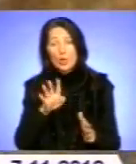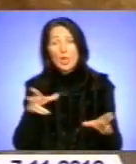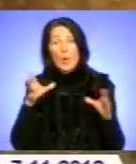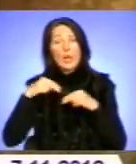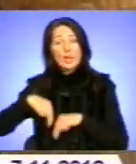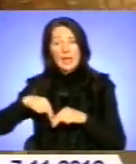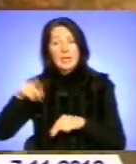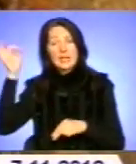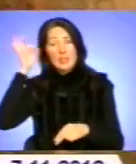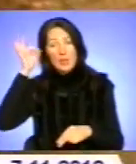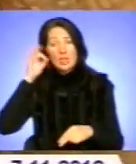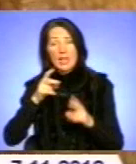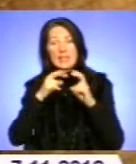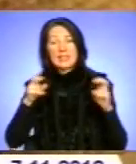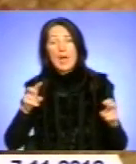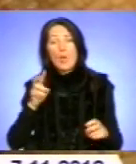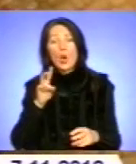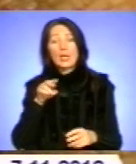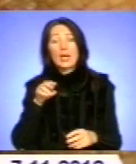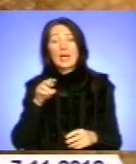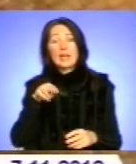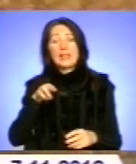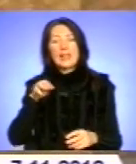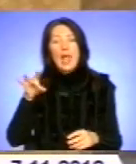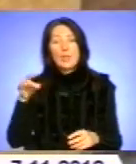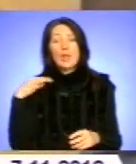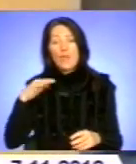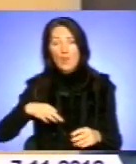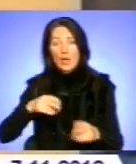– з Німеччини – замок Требніц, Франції – замок в місті